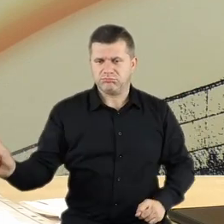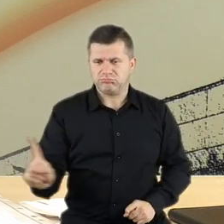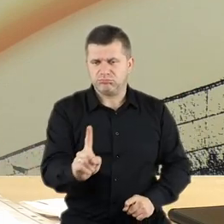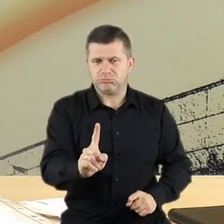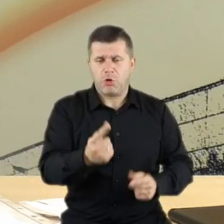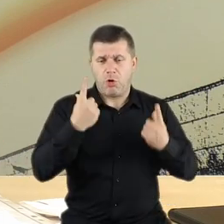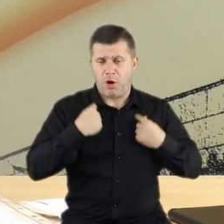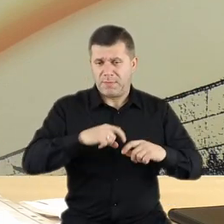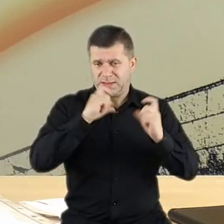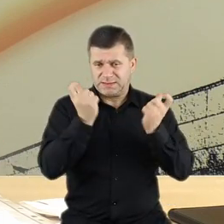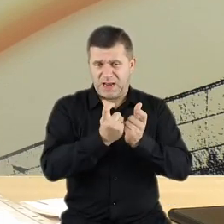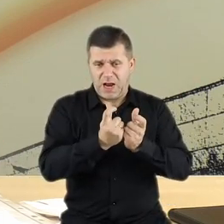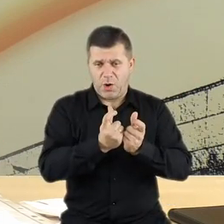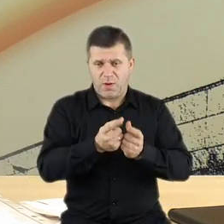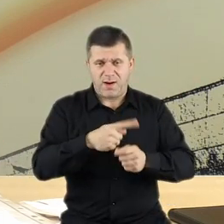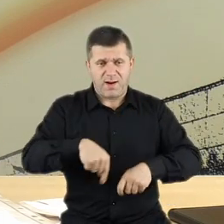klasy